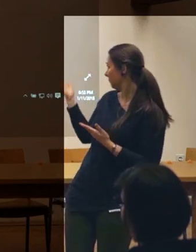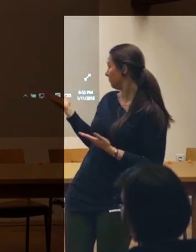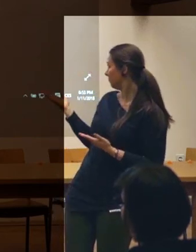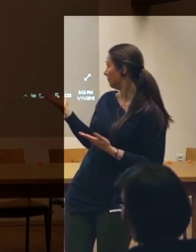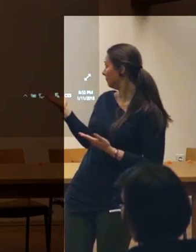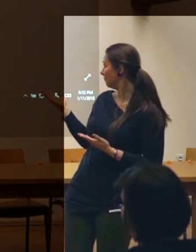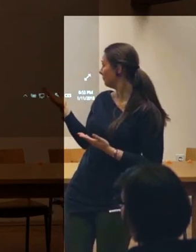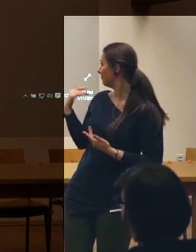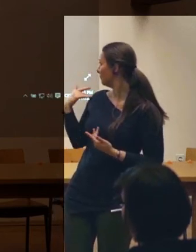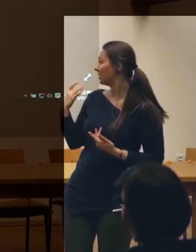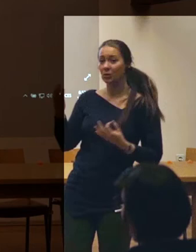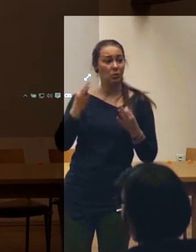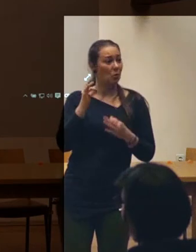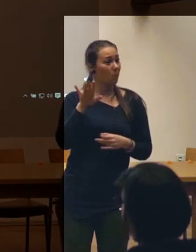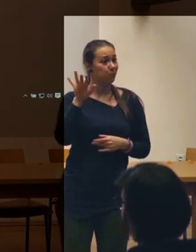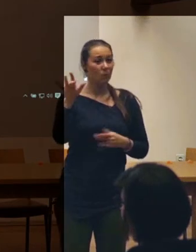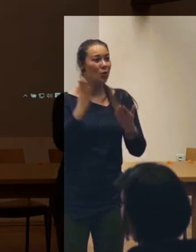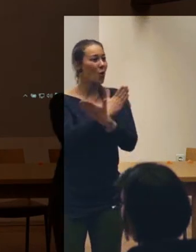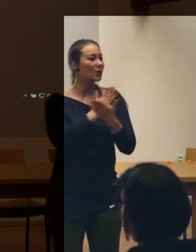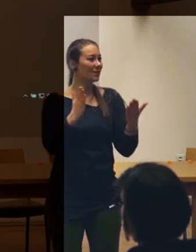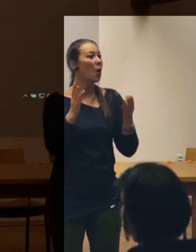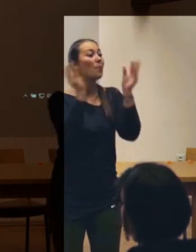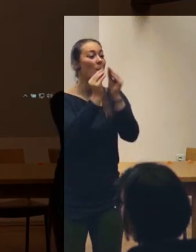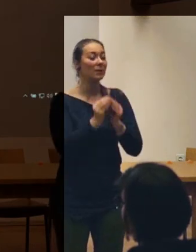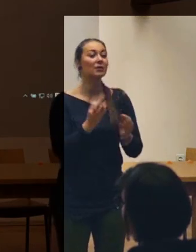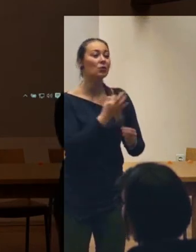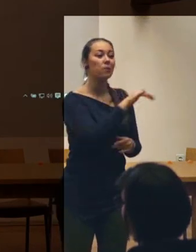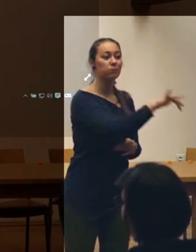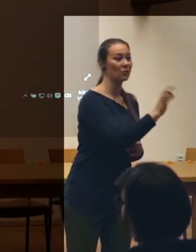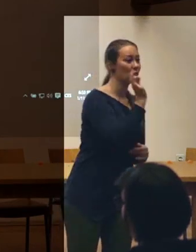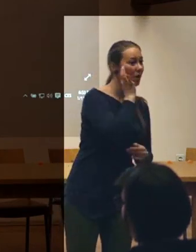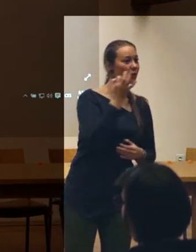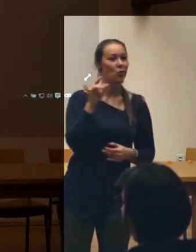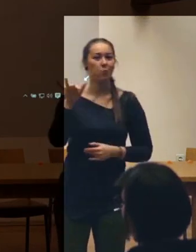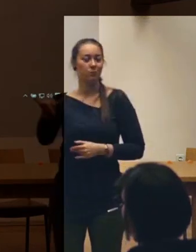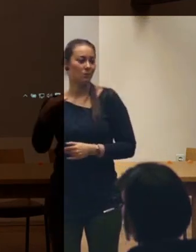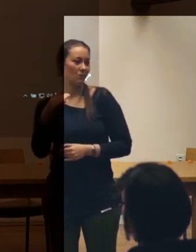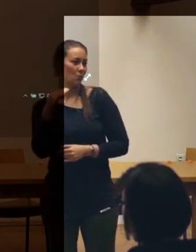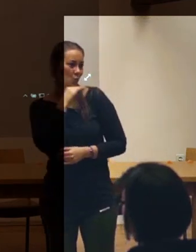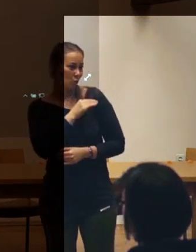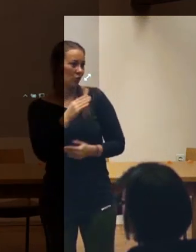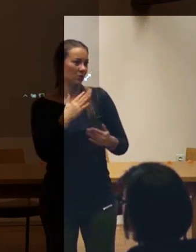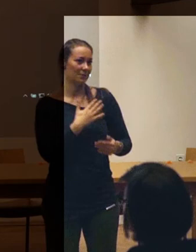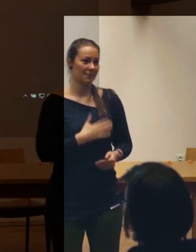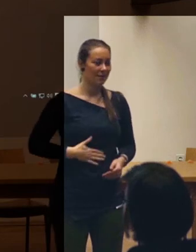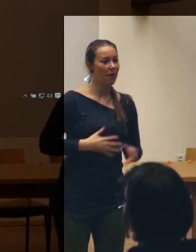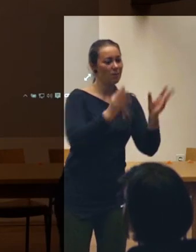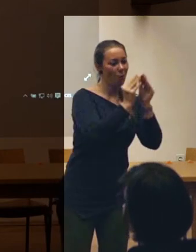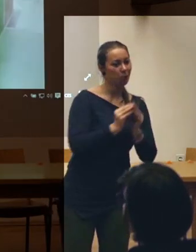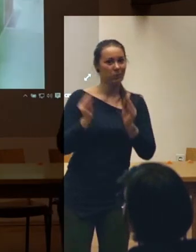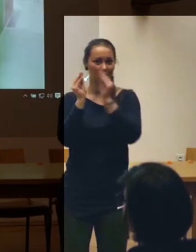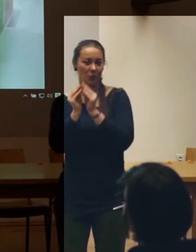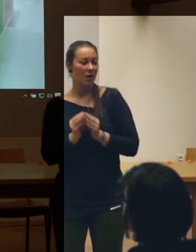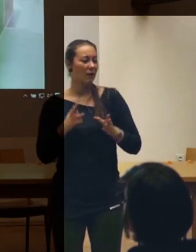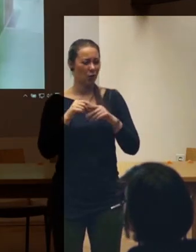ide žena alebo muž, alebo čo, čiže a takýmto spôsobom vlastne sme popisovali skrze teda Markétu a Báru